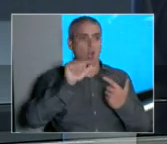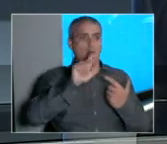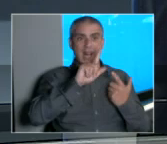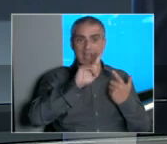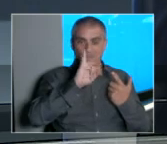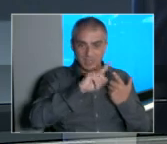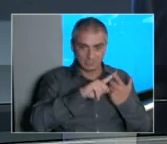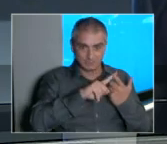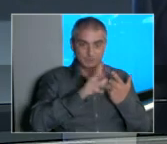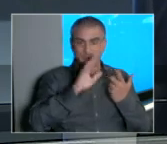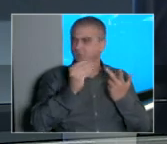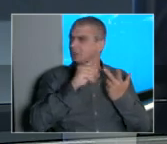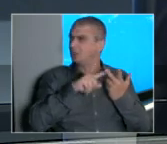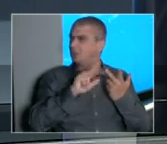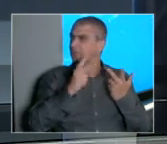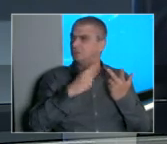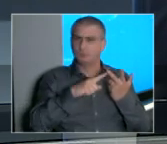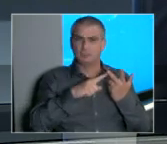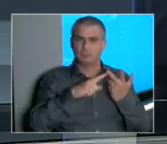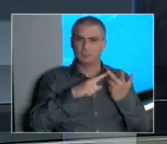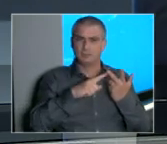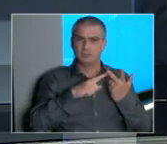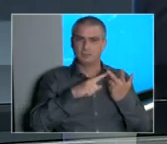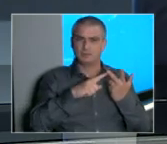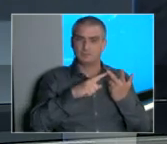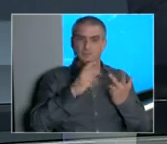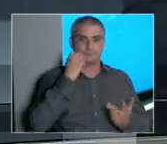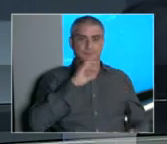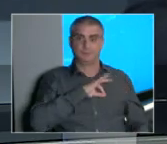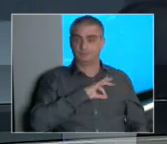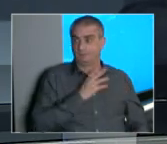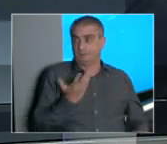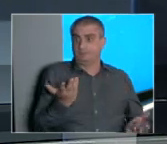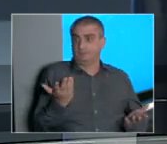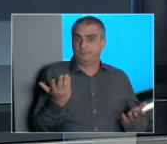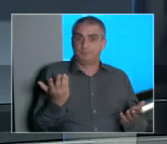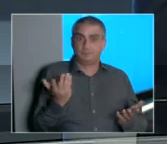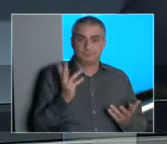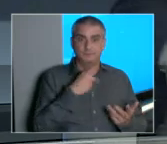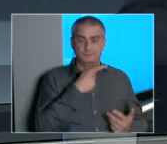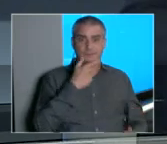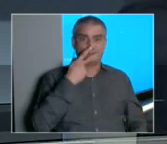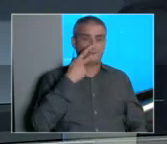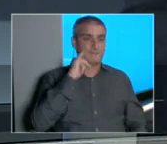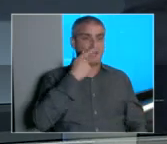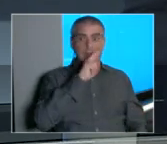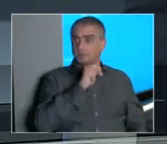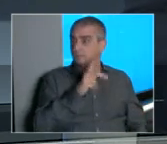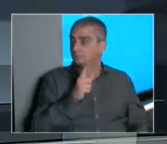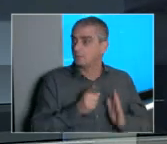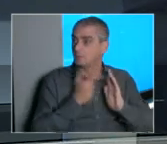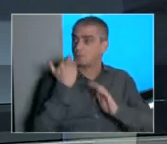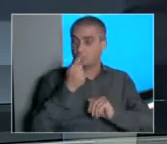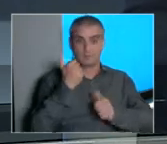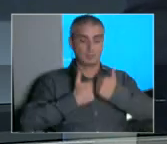לוי, ומי יודע השלישי שהוא נתן? אבל איווט תמיד הוכיח שהוא יודע לקרוא מפה יותר טוב מכולם. פעם